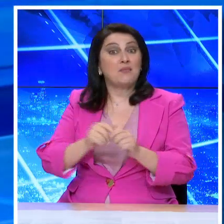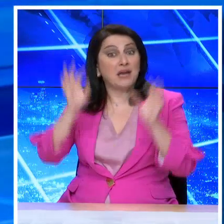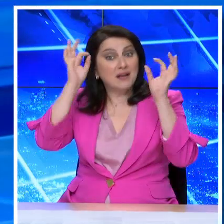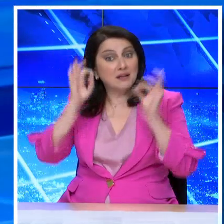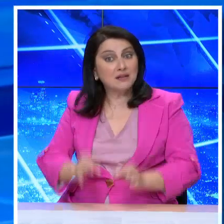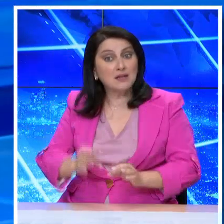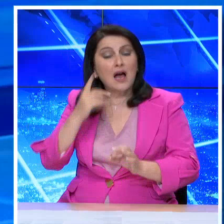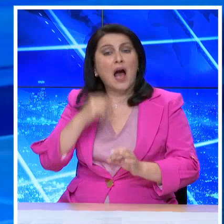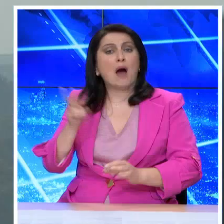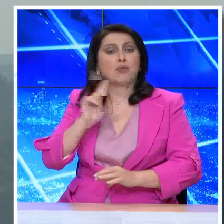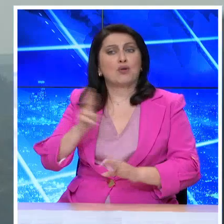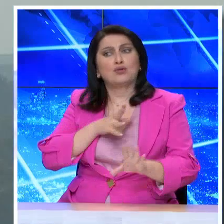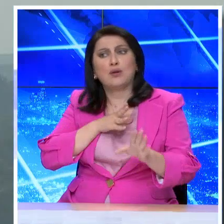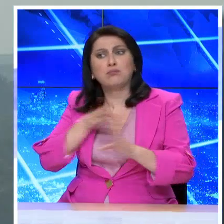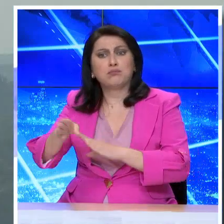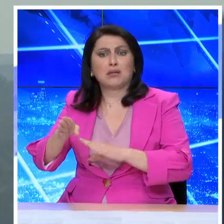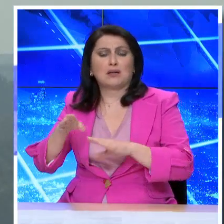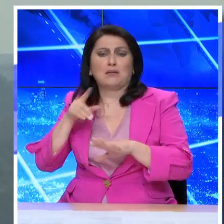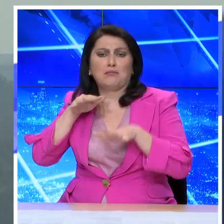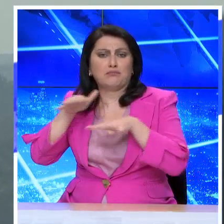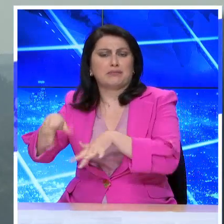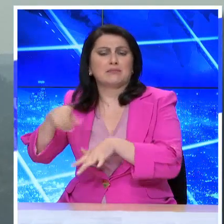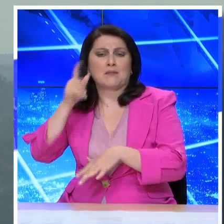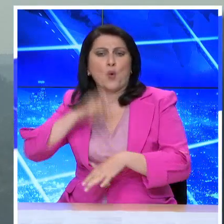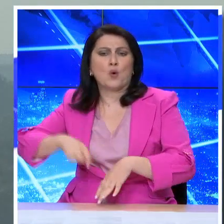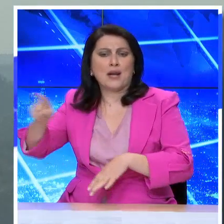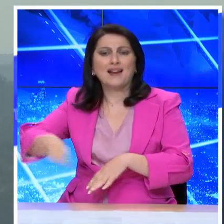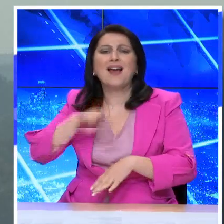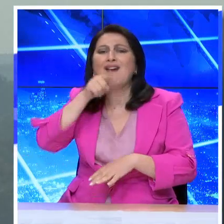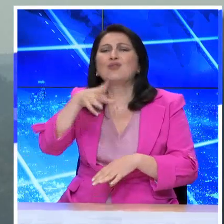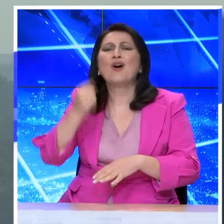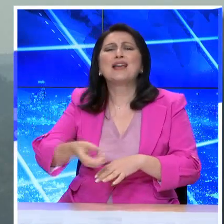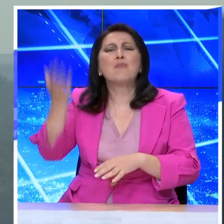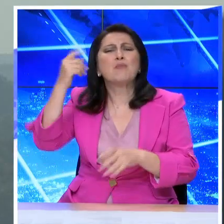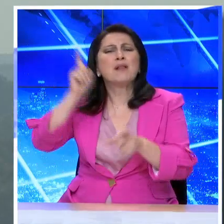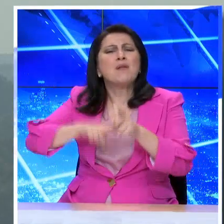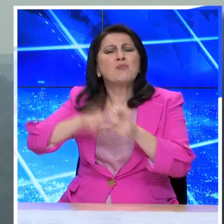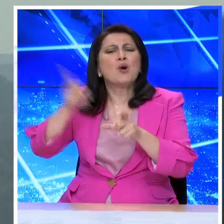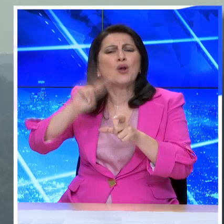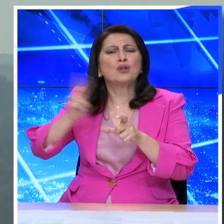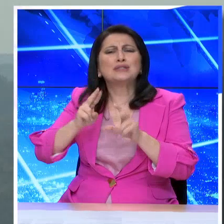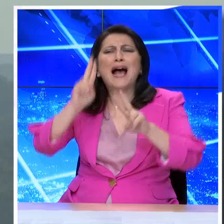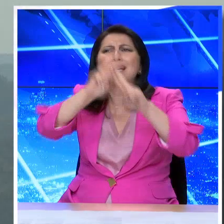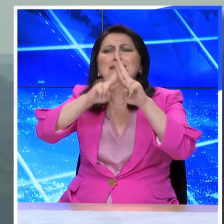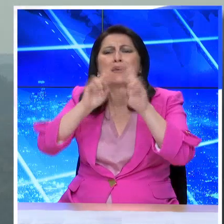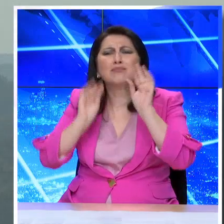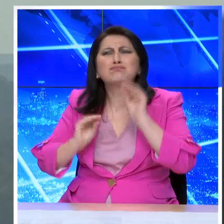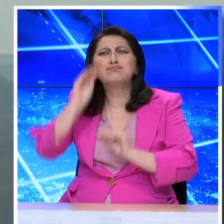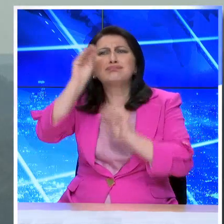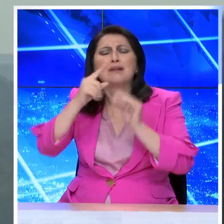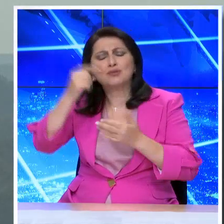εισβολή στην Ουκρανία. Ένας οβελίσκος διακοσμημένος με σοβιετικά αστέρια, ο οποίος αποτελούσε μνημείο για τη νίκη του κόκκινου